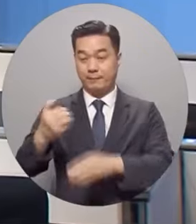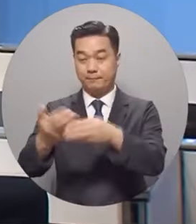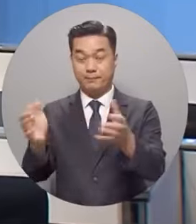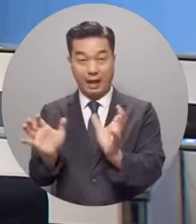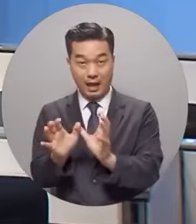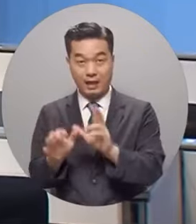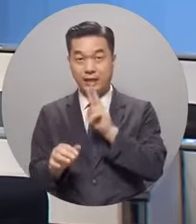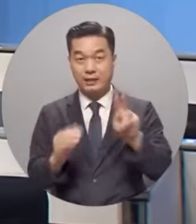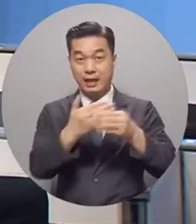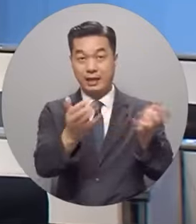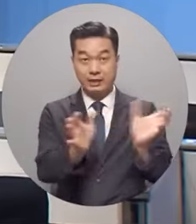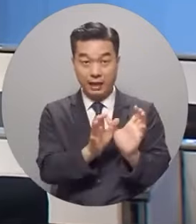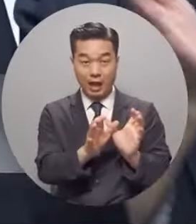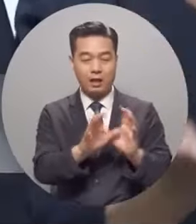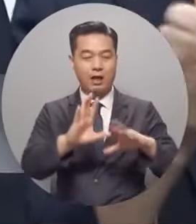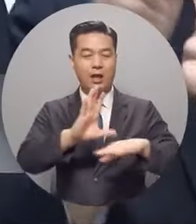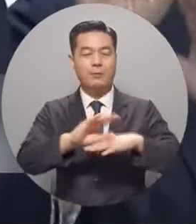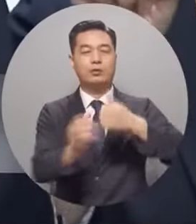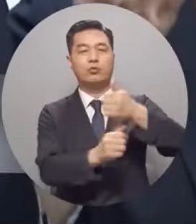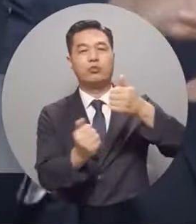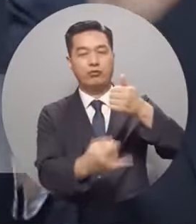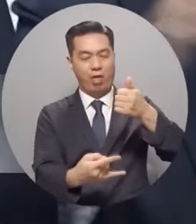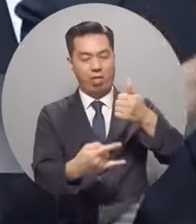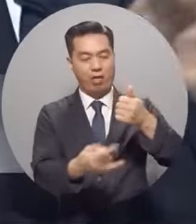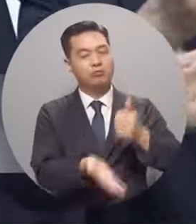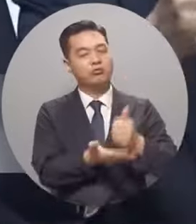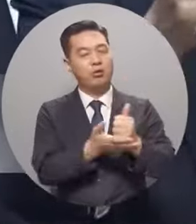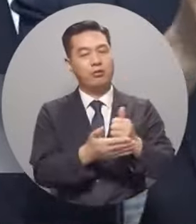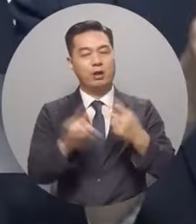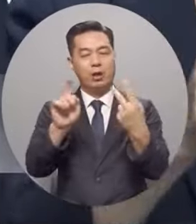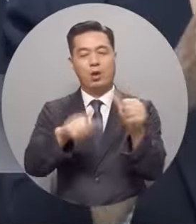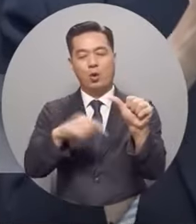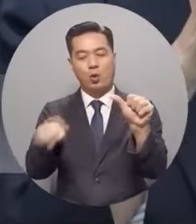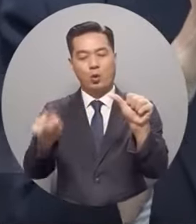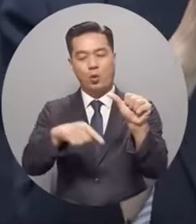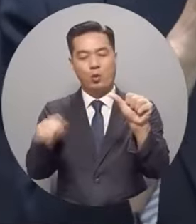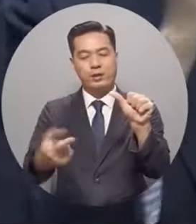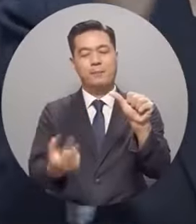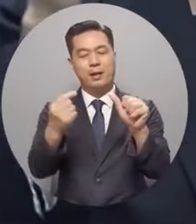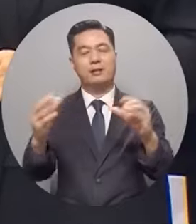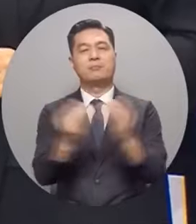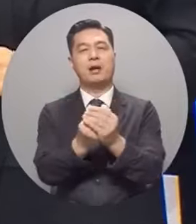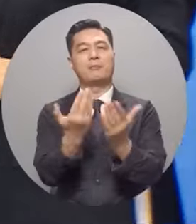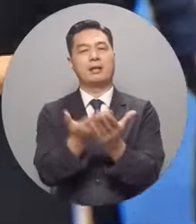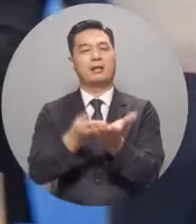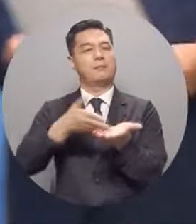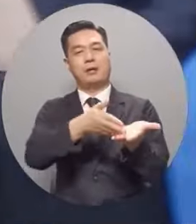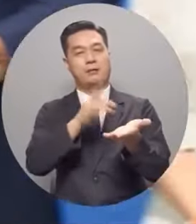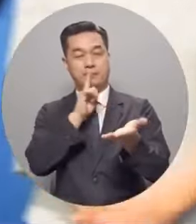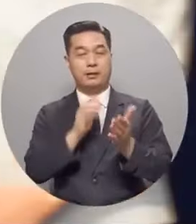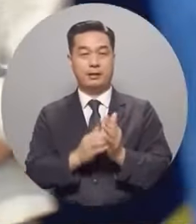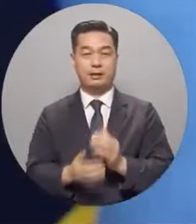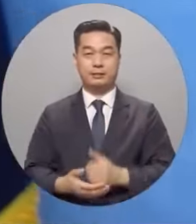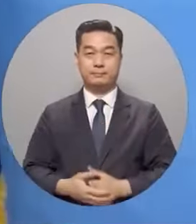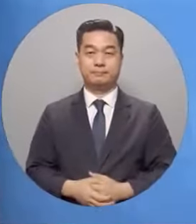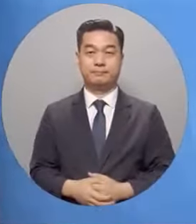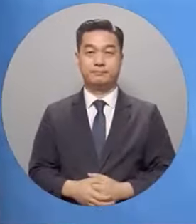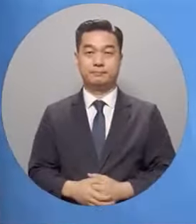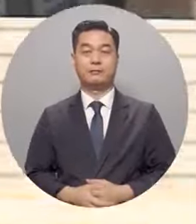야당목 방통위원 후보를 추천해 방통위 5인 체제 복원에 협력하라고 요구했습니다. MBC 뉴스